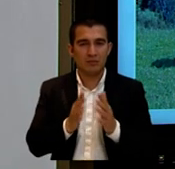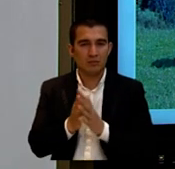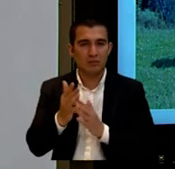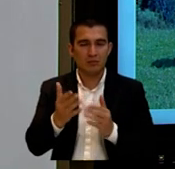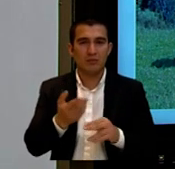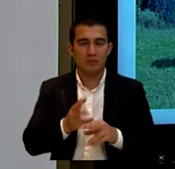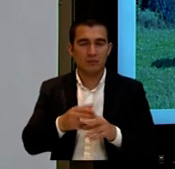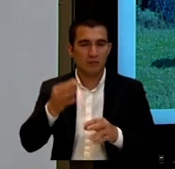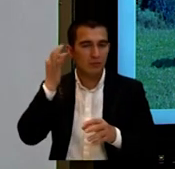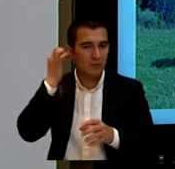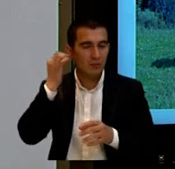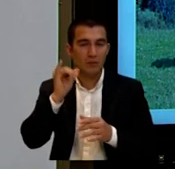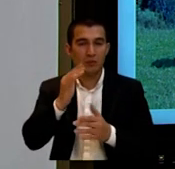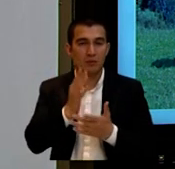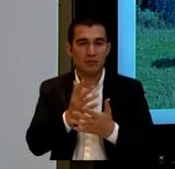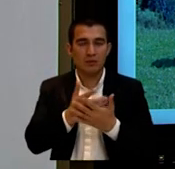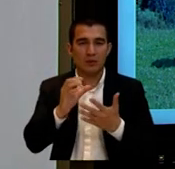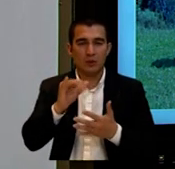қайфоң Hispanic-тори бөрде